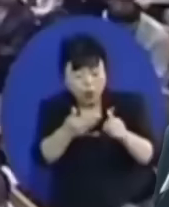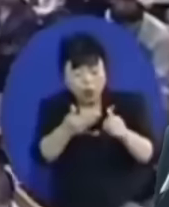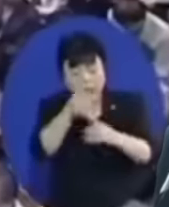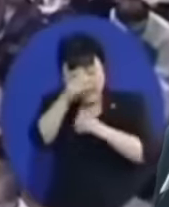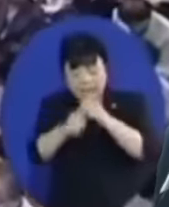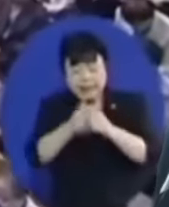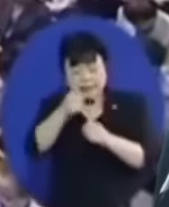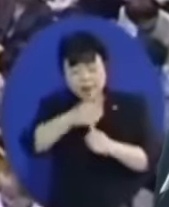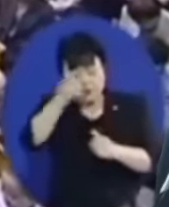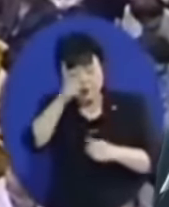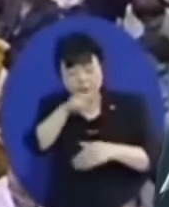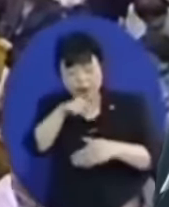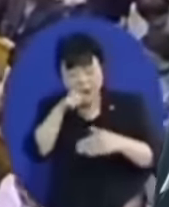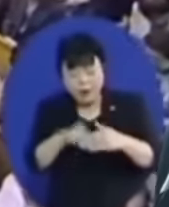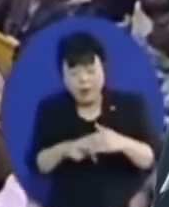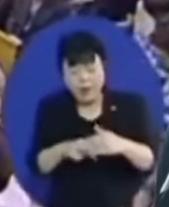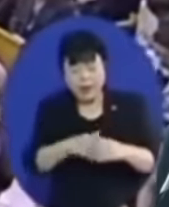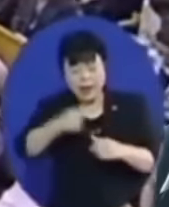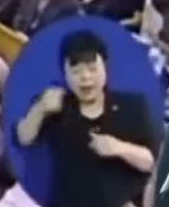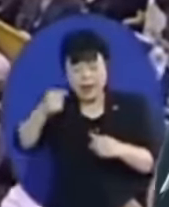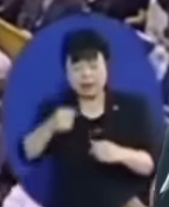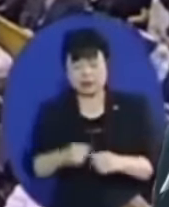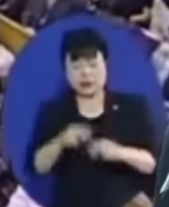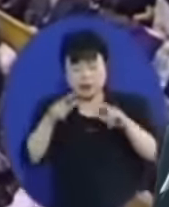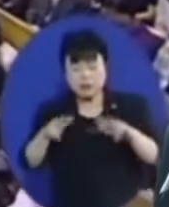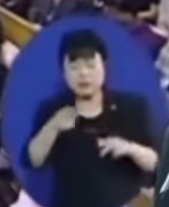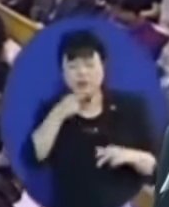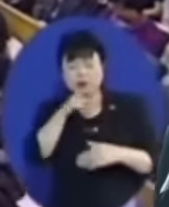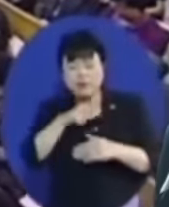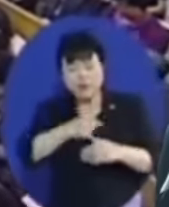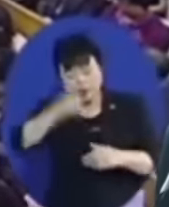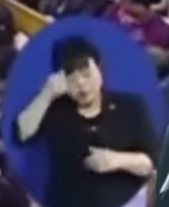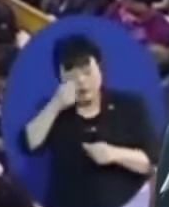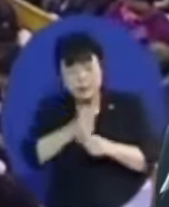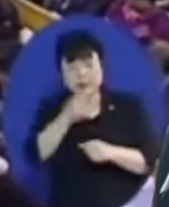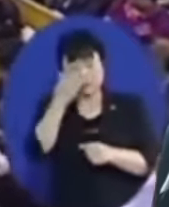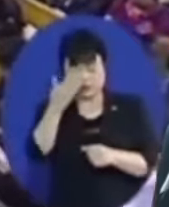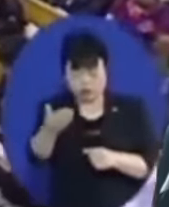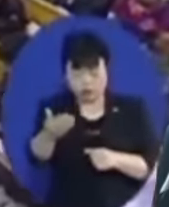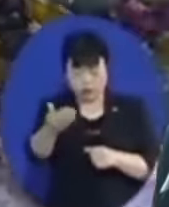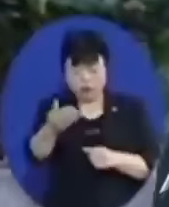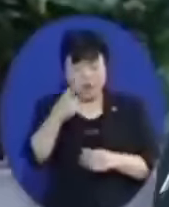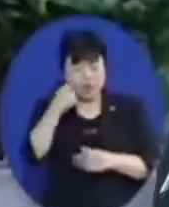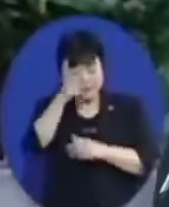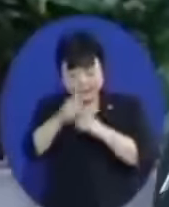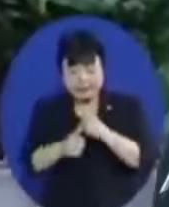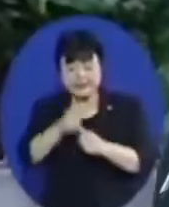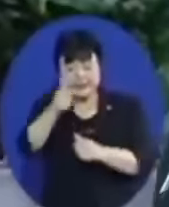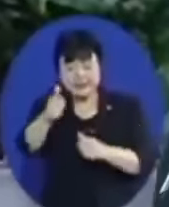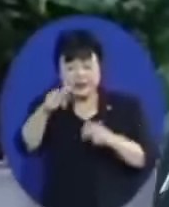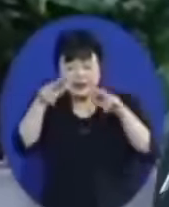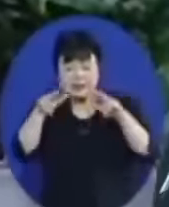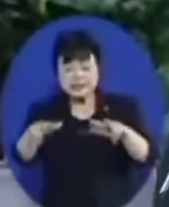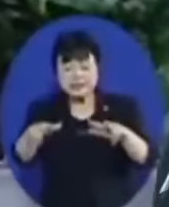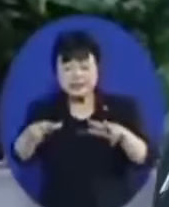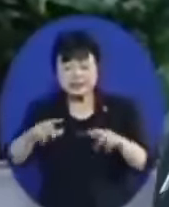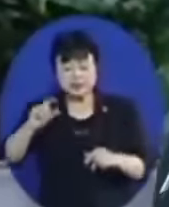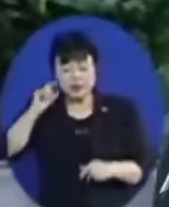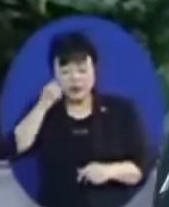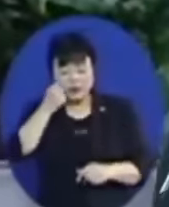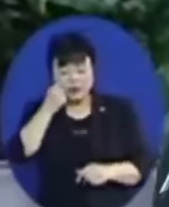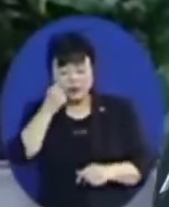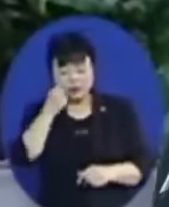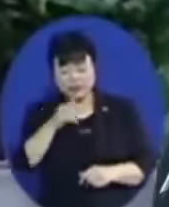하나님의 꿈을 마음속에 품고 현재 없는 것을 마음에 꿈꾸게 만들어 주시고 아버지 하나님이 쓰여 현재 없는 것을 있는 것처럼